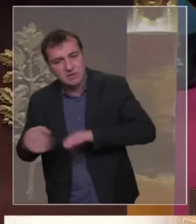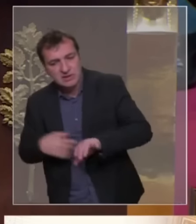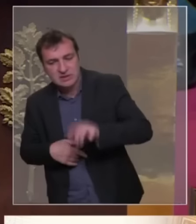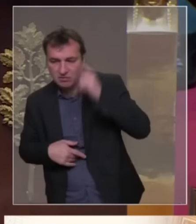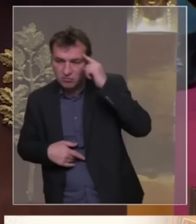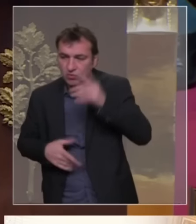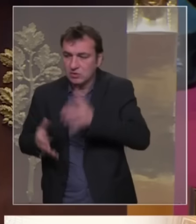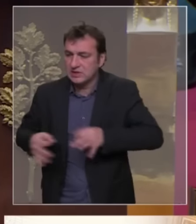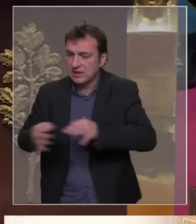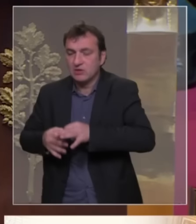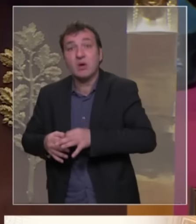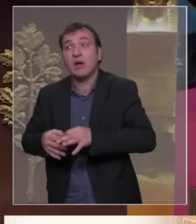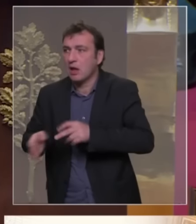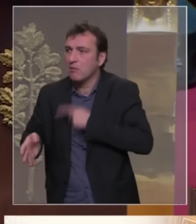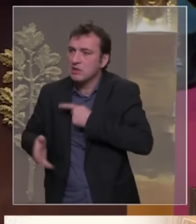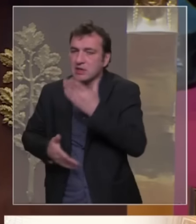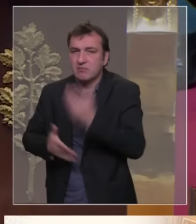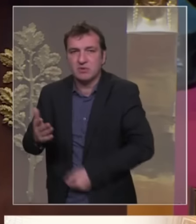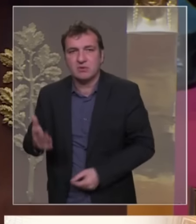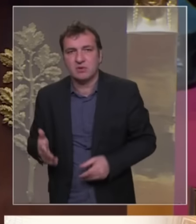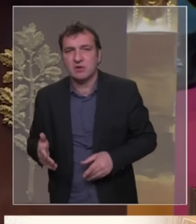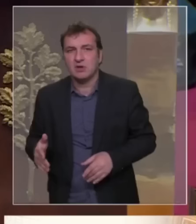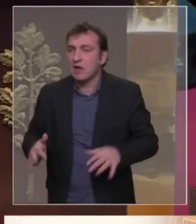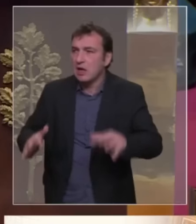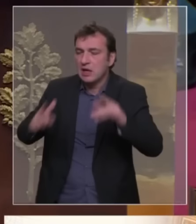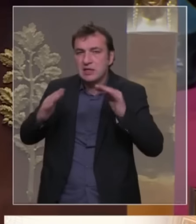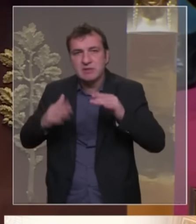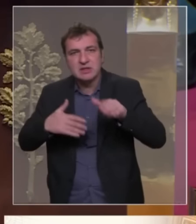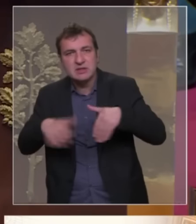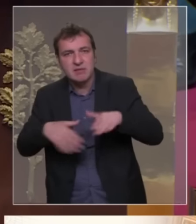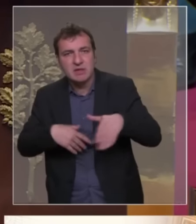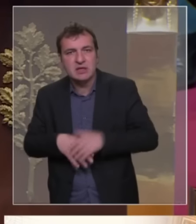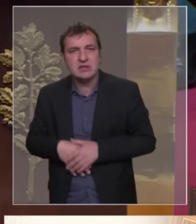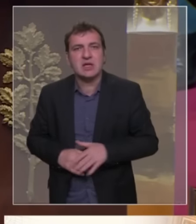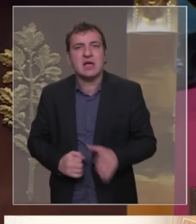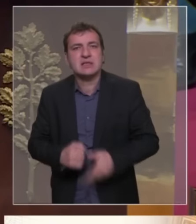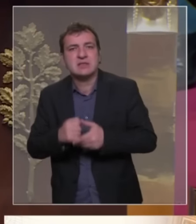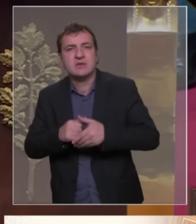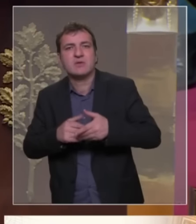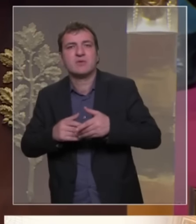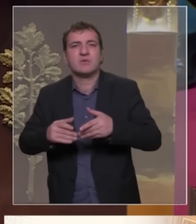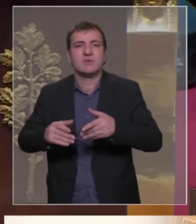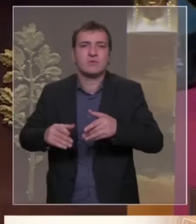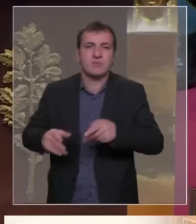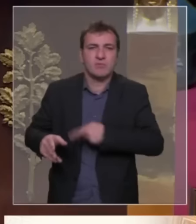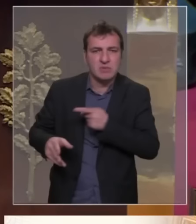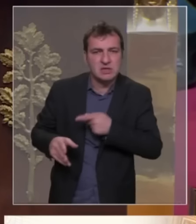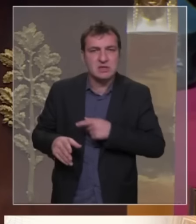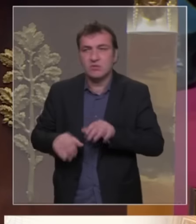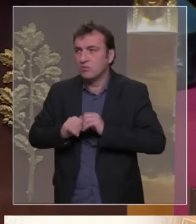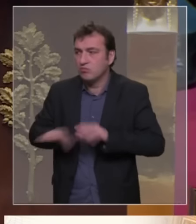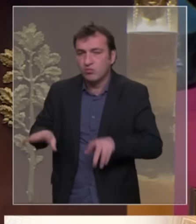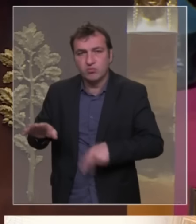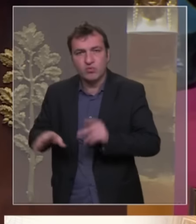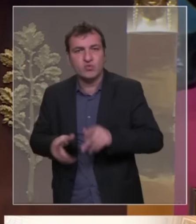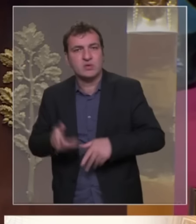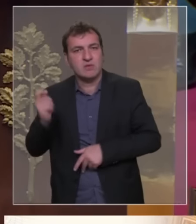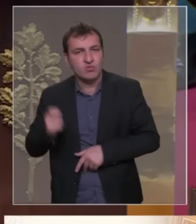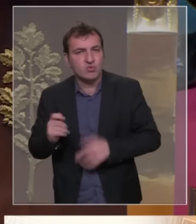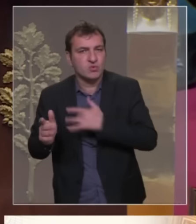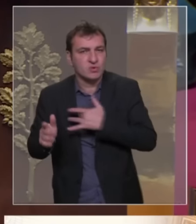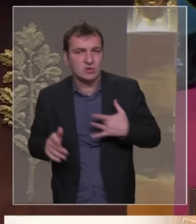inspirer de ce qui marche. Nous allons déployer plus rapidement les assistants médicaux les bus de santé, les regroupements de